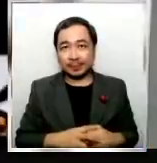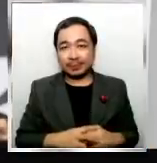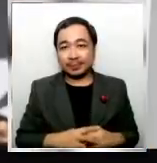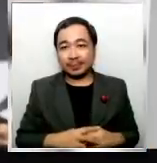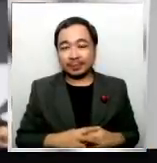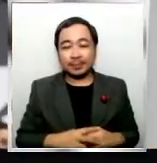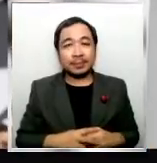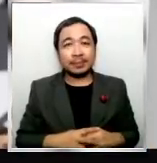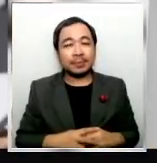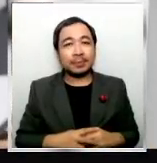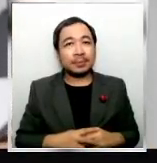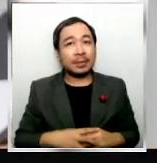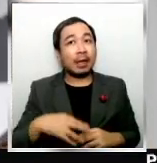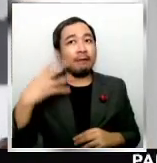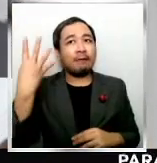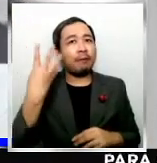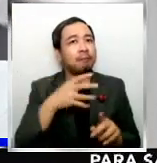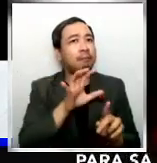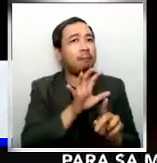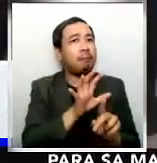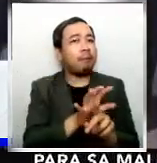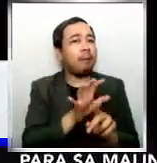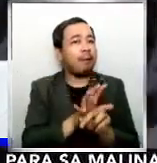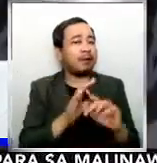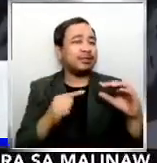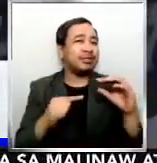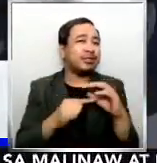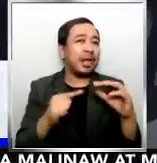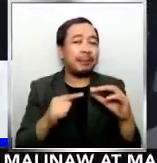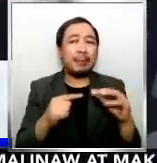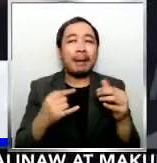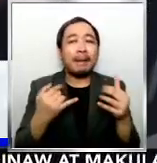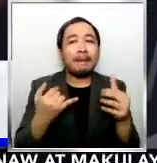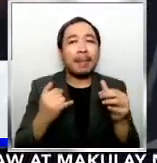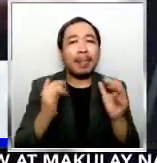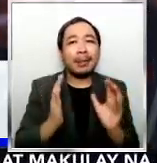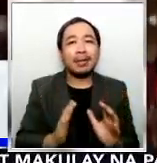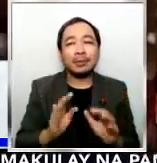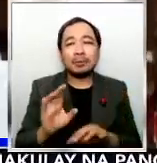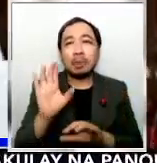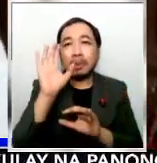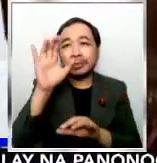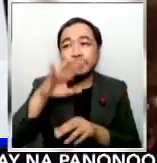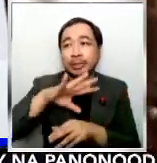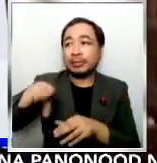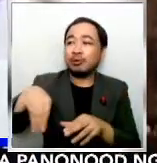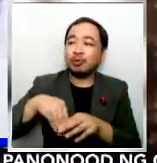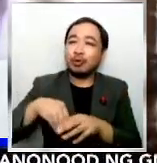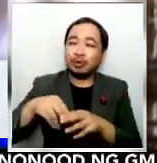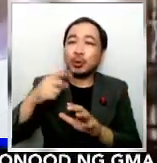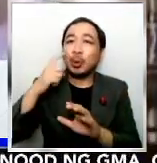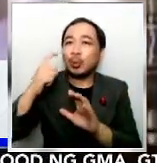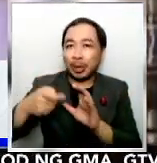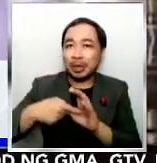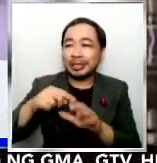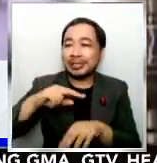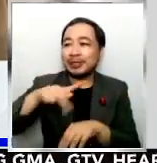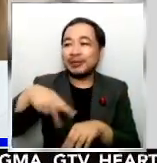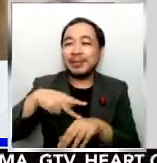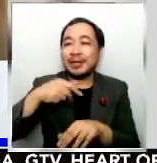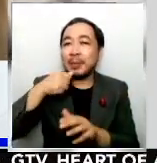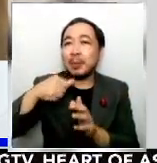Apat na natatanging atleta ang nasama sa pagbibigay-pugay ng Philippine Postal Corporation sa mga tinugurian living legends